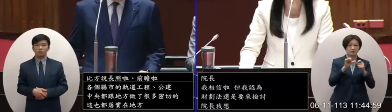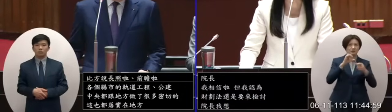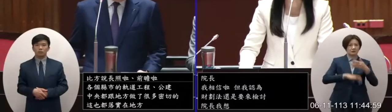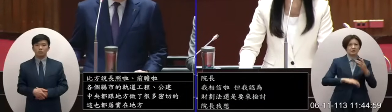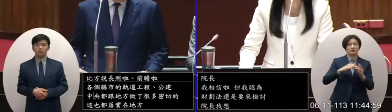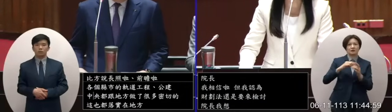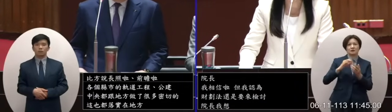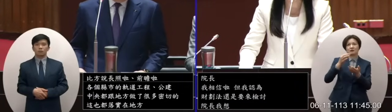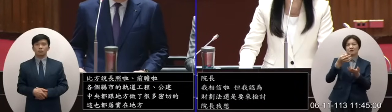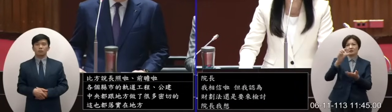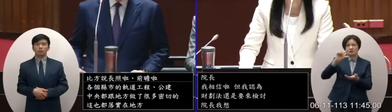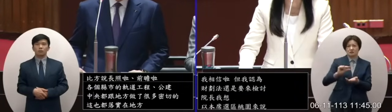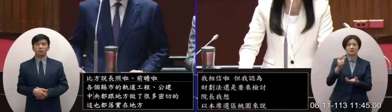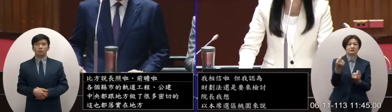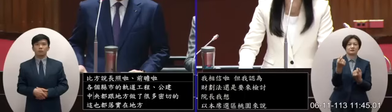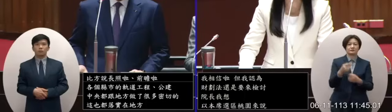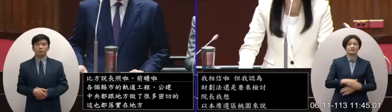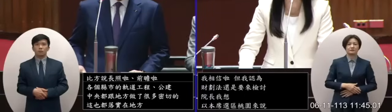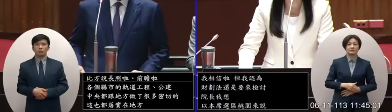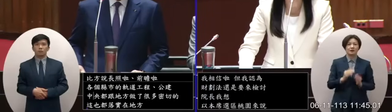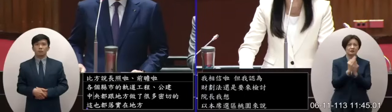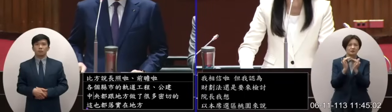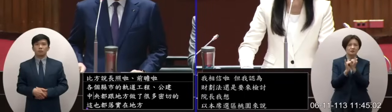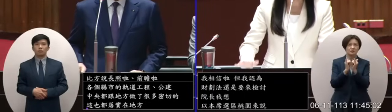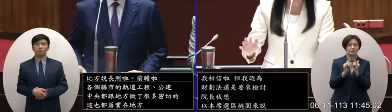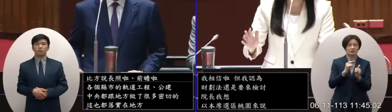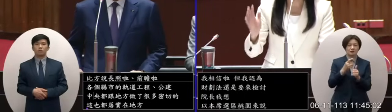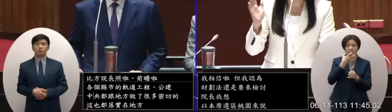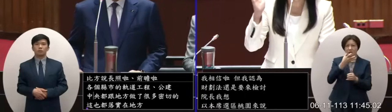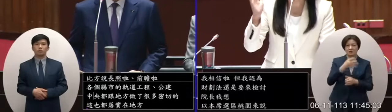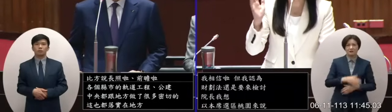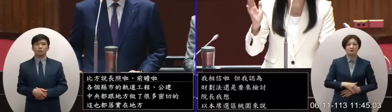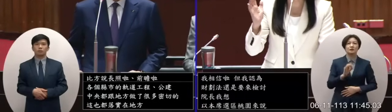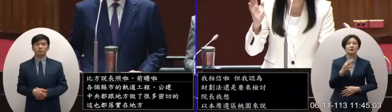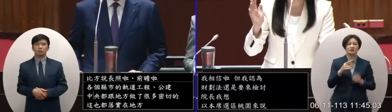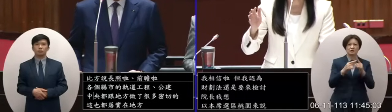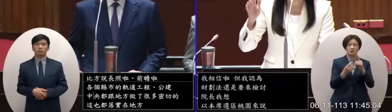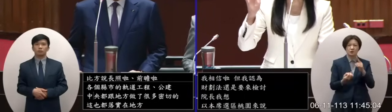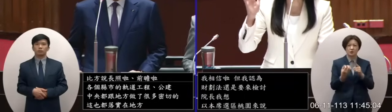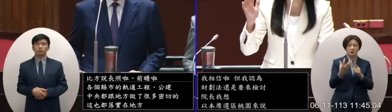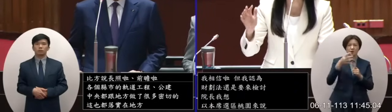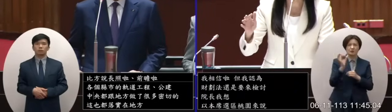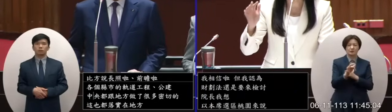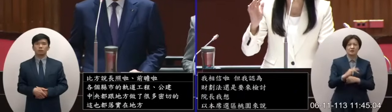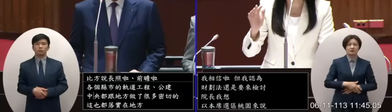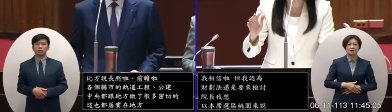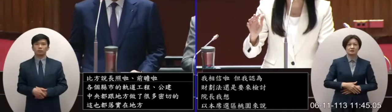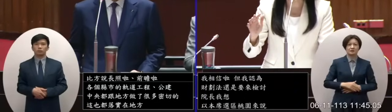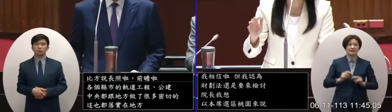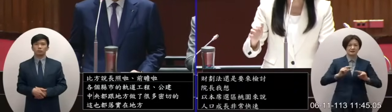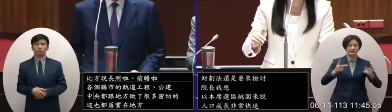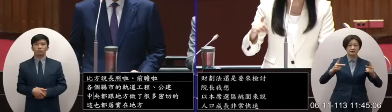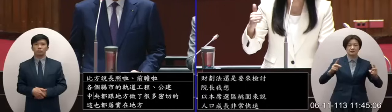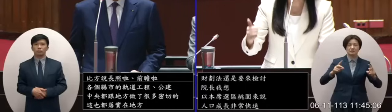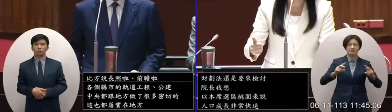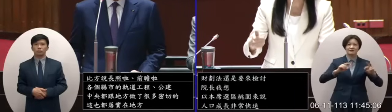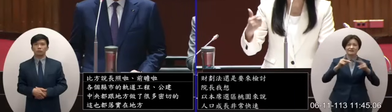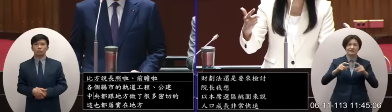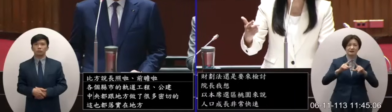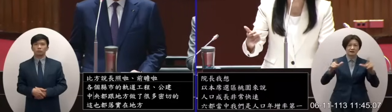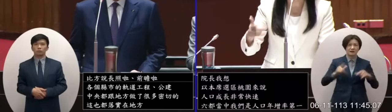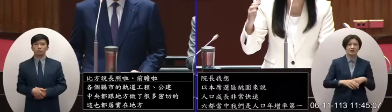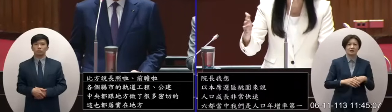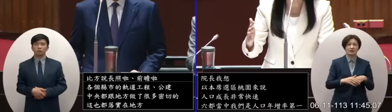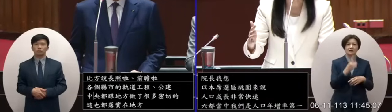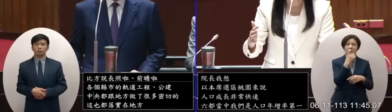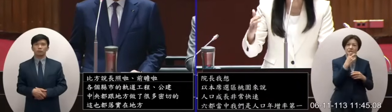直最低的。所以对我们桃园来说，非常的不公平啊！桃园因为人口快速成长，所以很多的重大建设也在做，不管绿线、捷运、铁